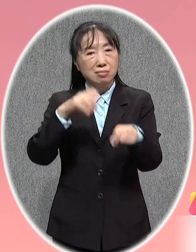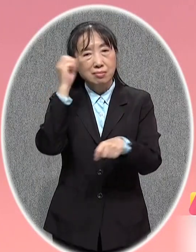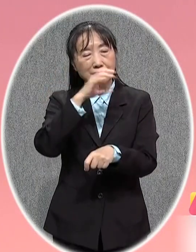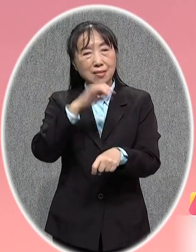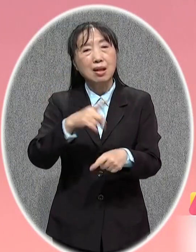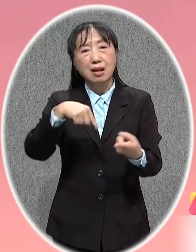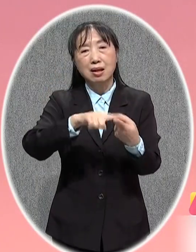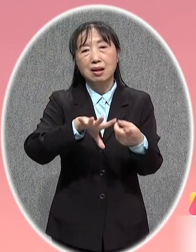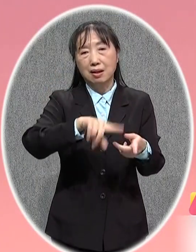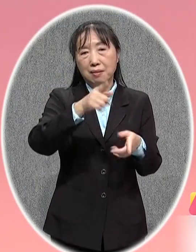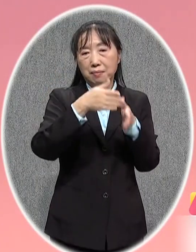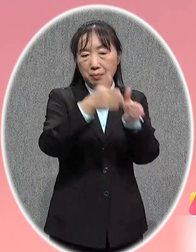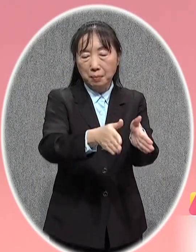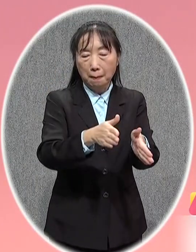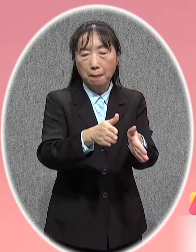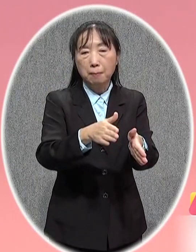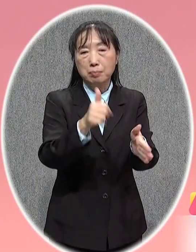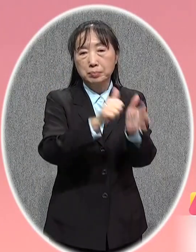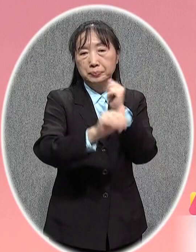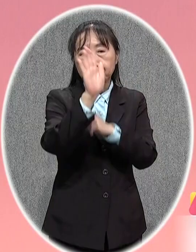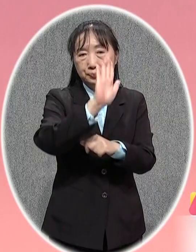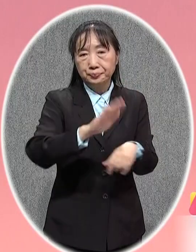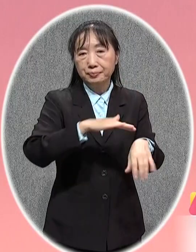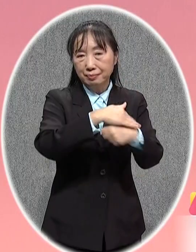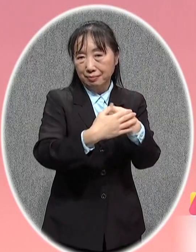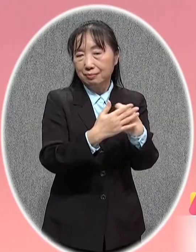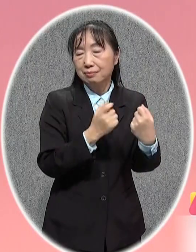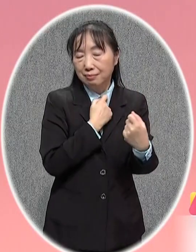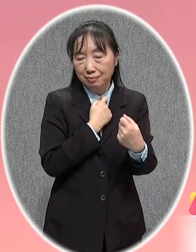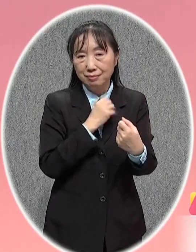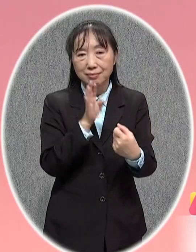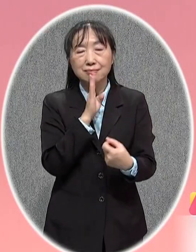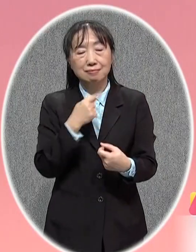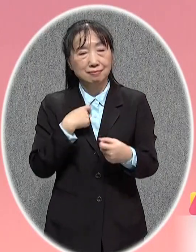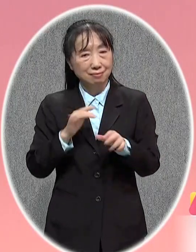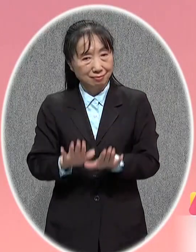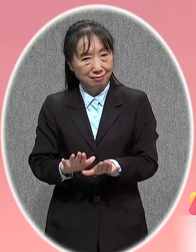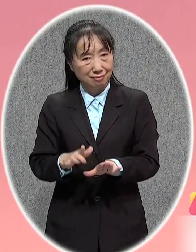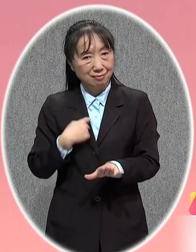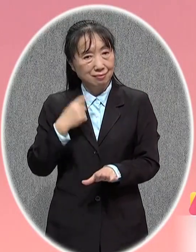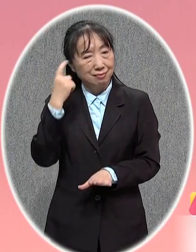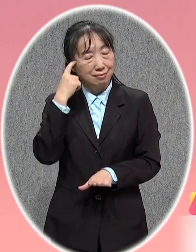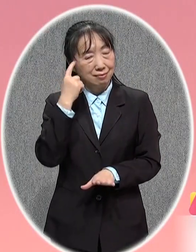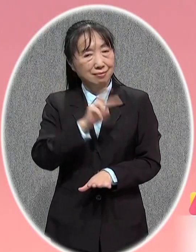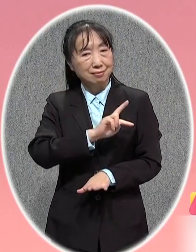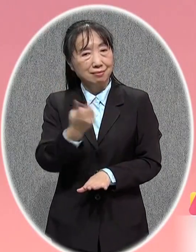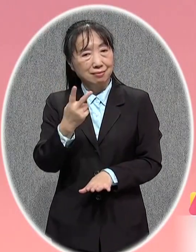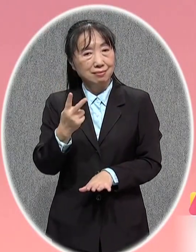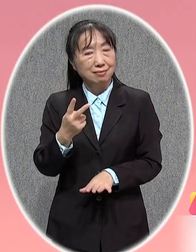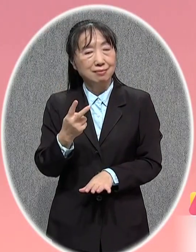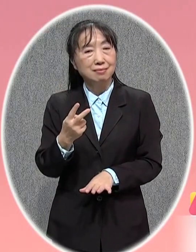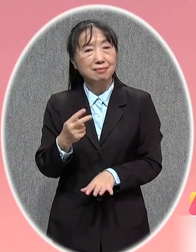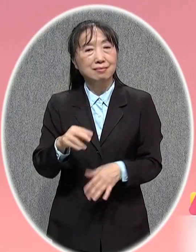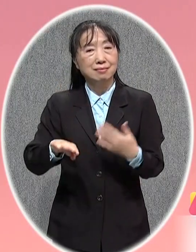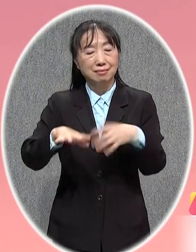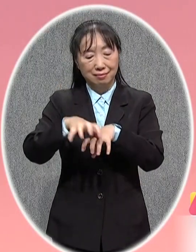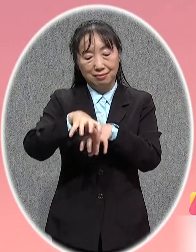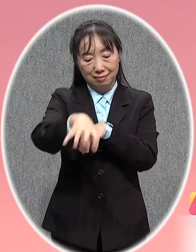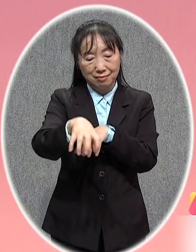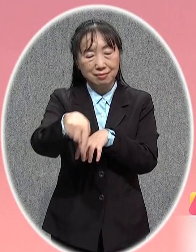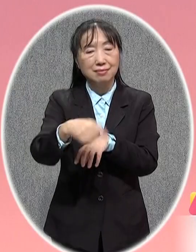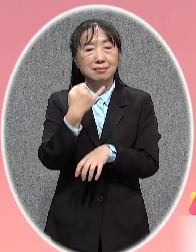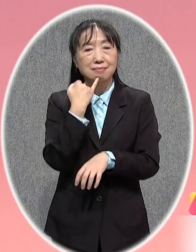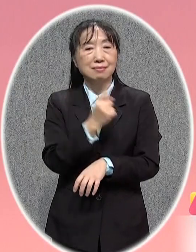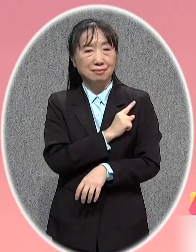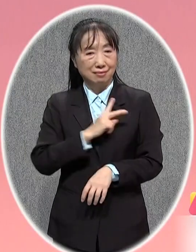该优先保护生态系，现在我改变主意，我觉得外推方案是可以兼